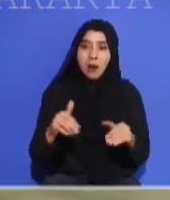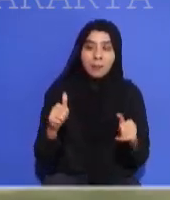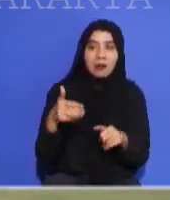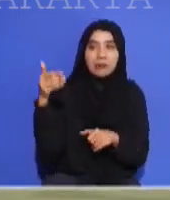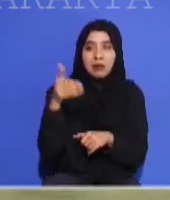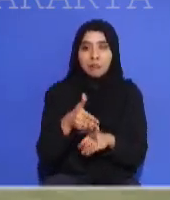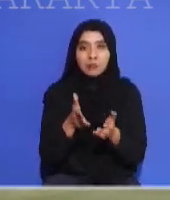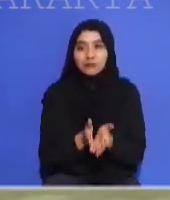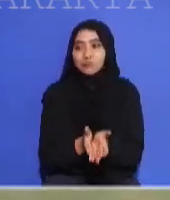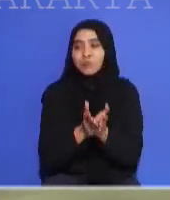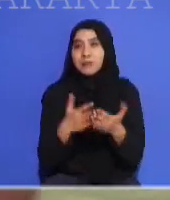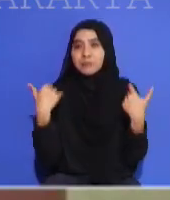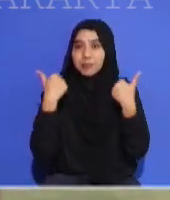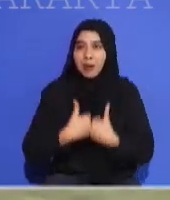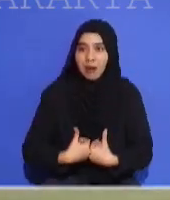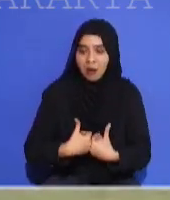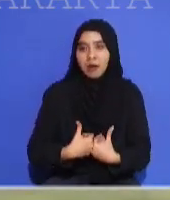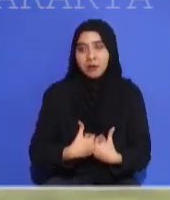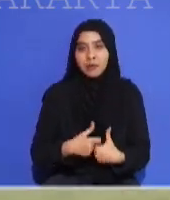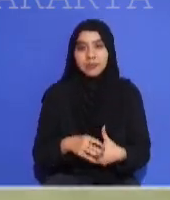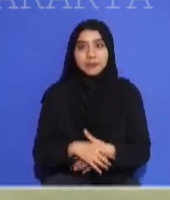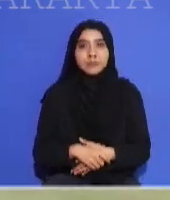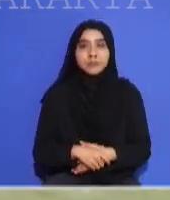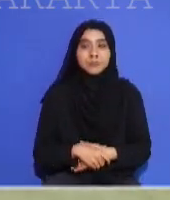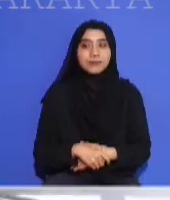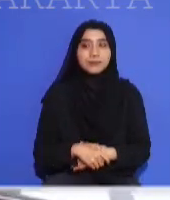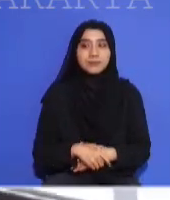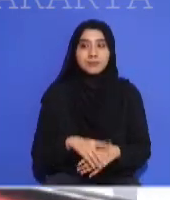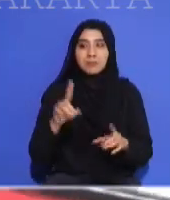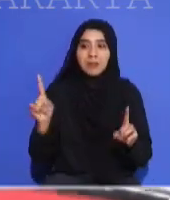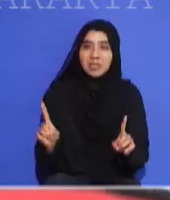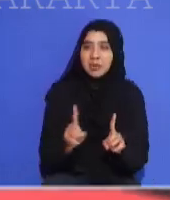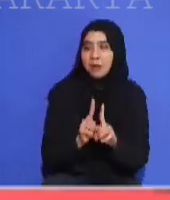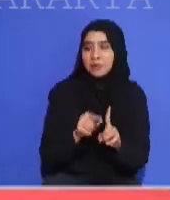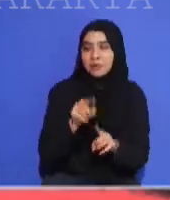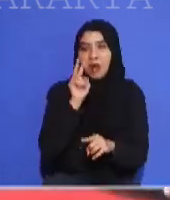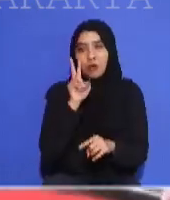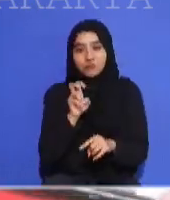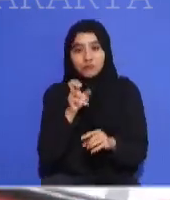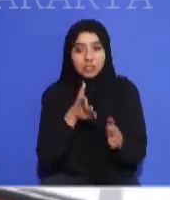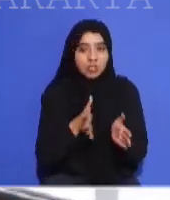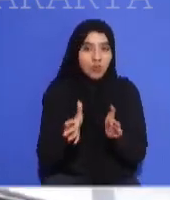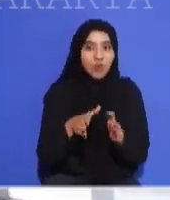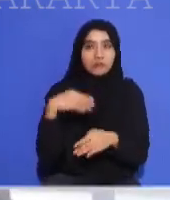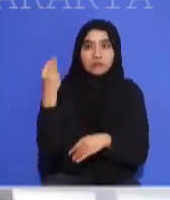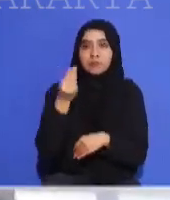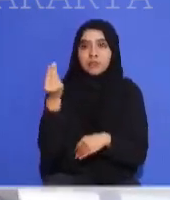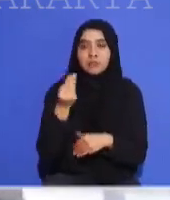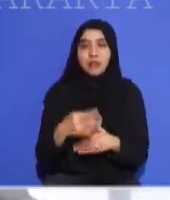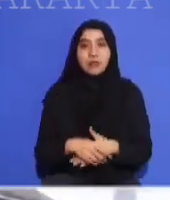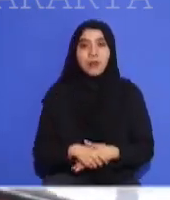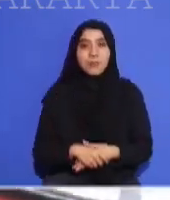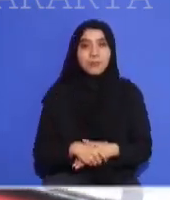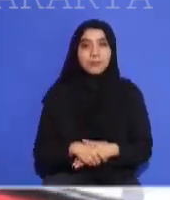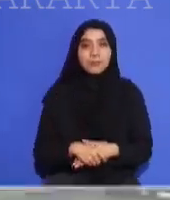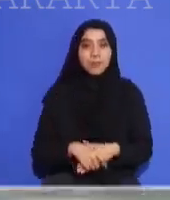wajibaken sami ngagem pelampung lan pikantuk pengawasan saking pengelola wisata. Sinau somkaten para pelancong ugi kedah